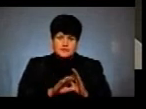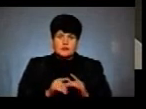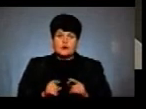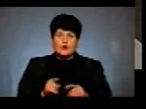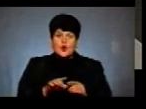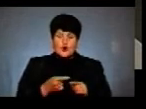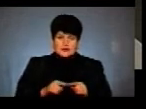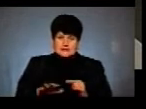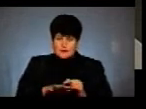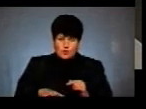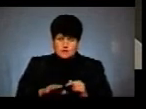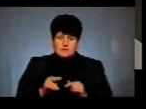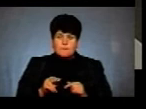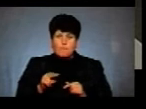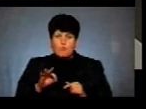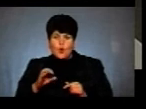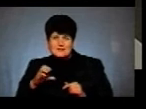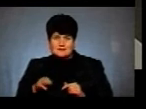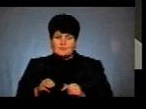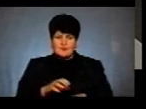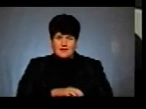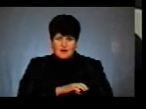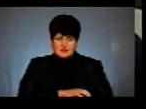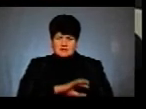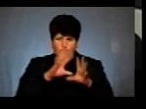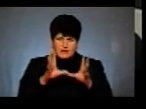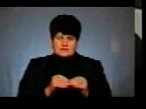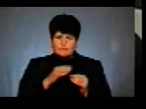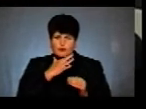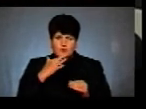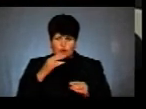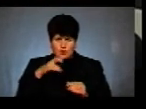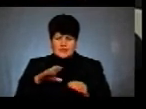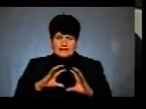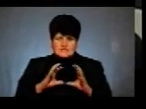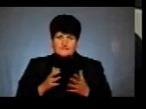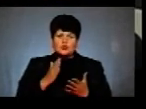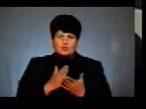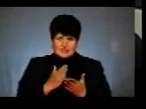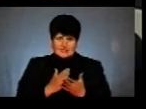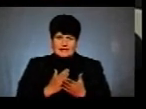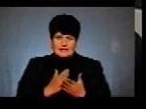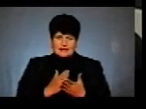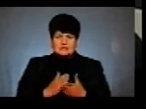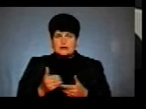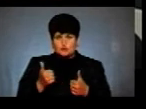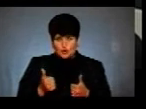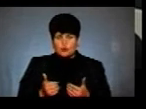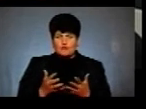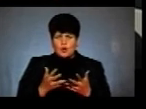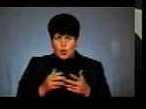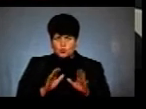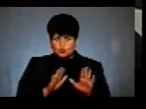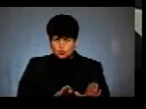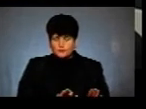цей простір пострадянський, в принципі, в багатьох країнах світу, в переважній більшості, є на добрій позиції,